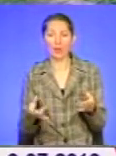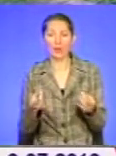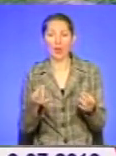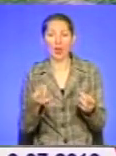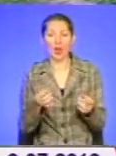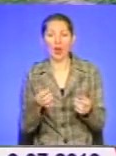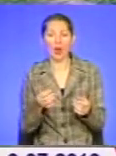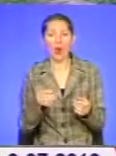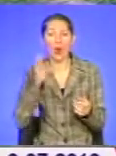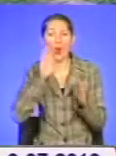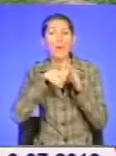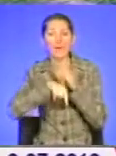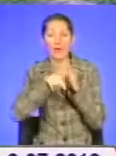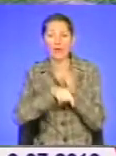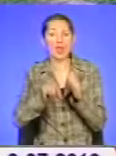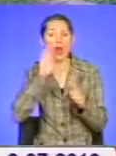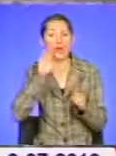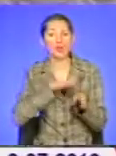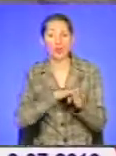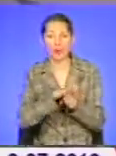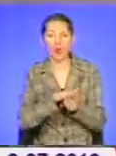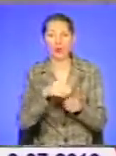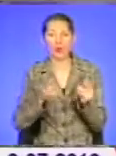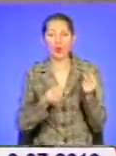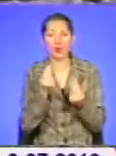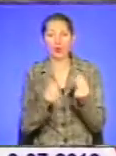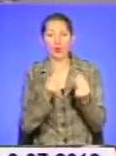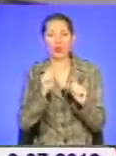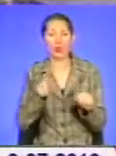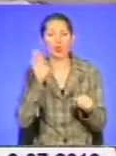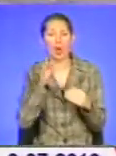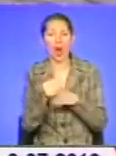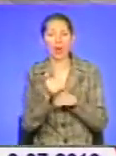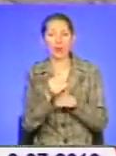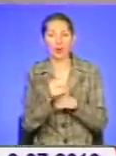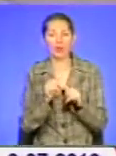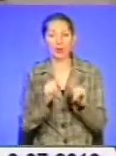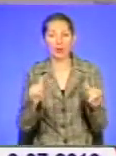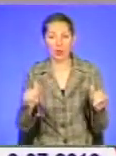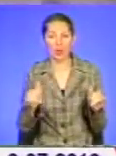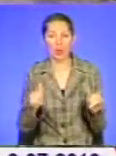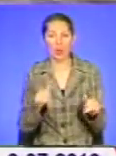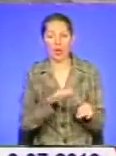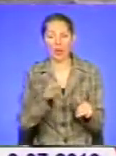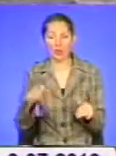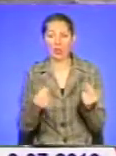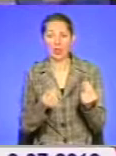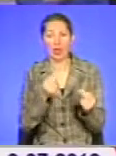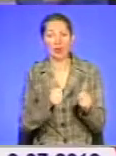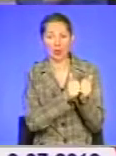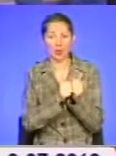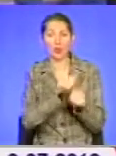води, жартують, можна рибу запускати. Крім того, страждають діти, адже гратися їм доводиться на сусідній вулиці,